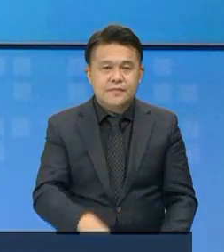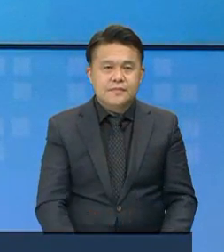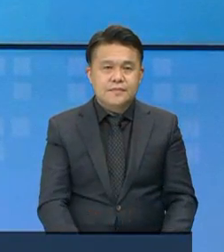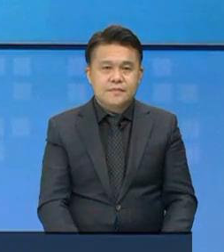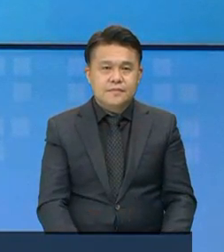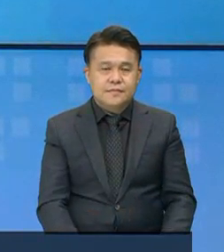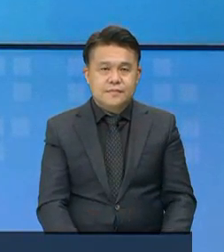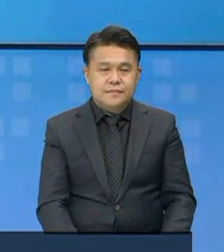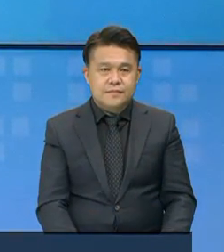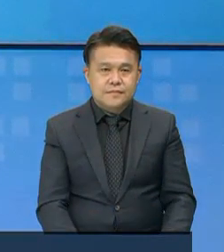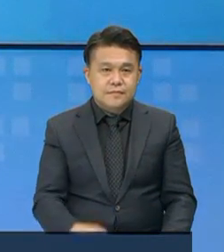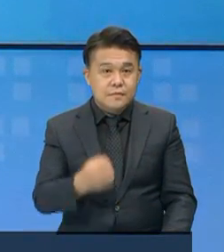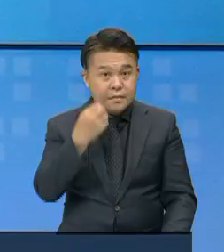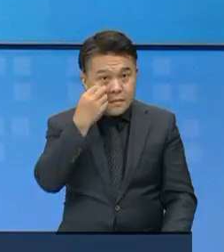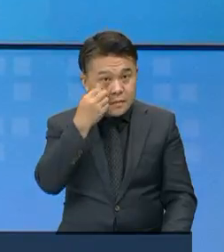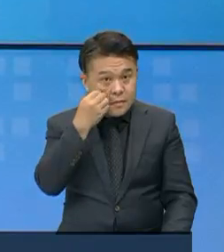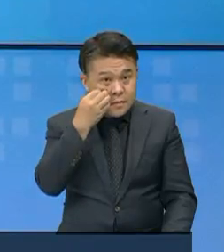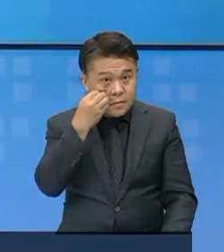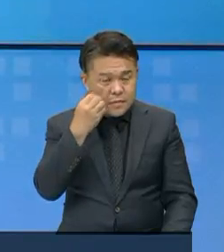권고했습니다. 김동훈 기자입니다.